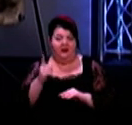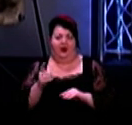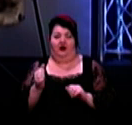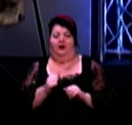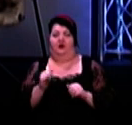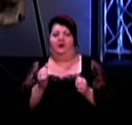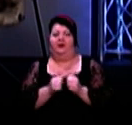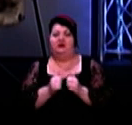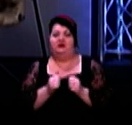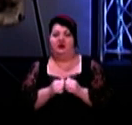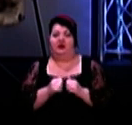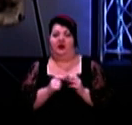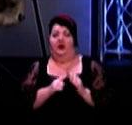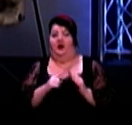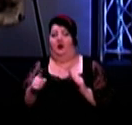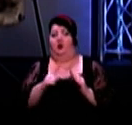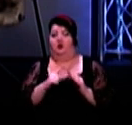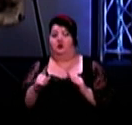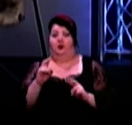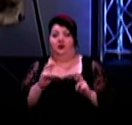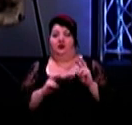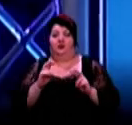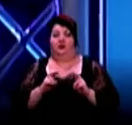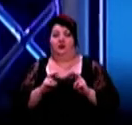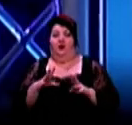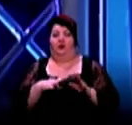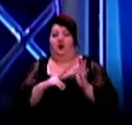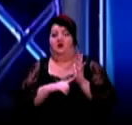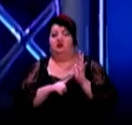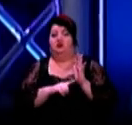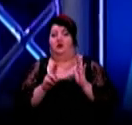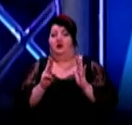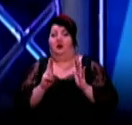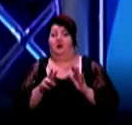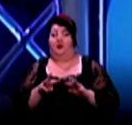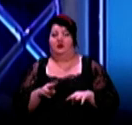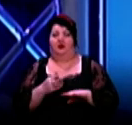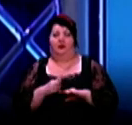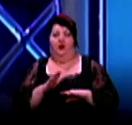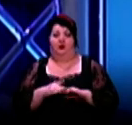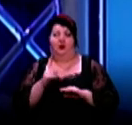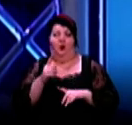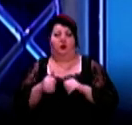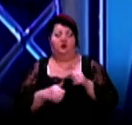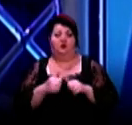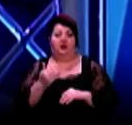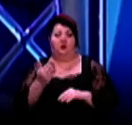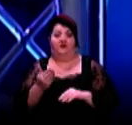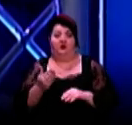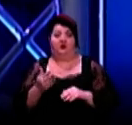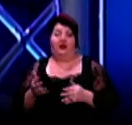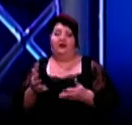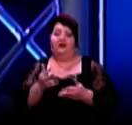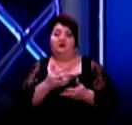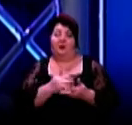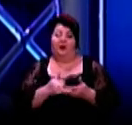Маршрут одного з підприємств пролягав на 60 км від Полтави. Одну зміну працівники вони збирали по